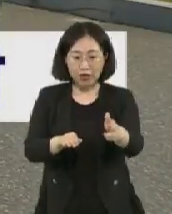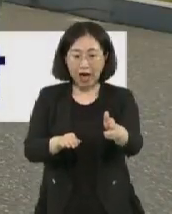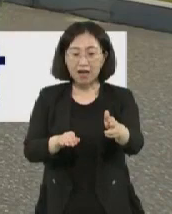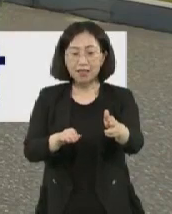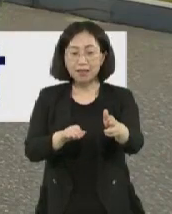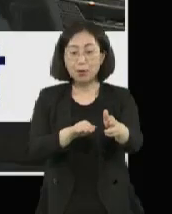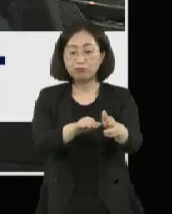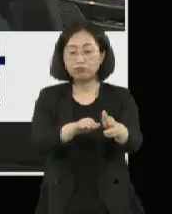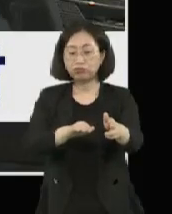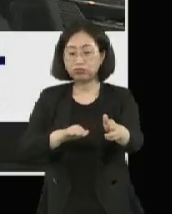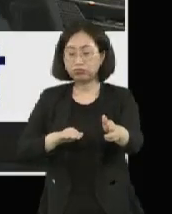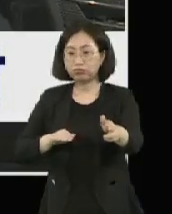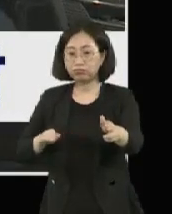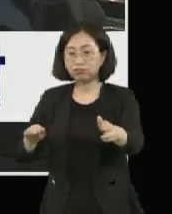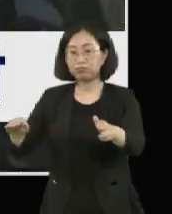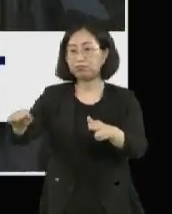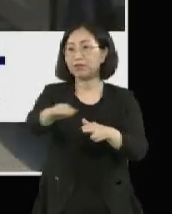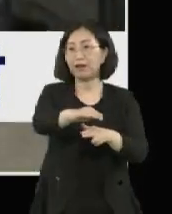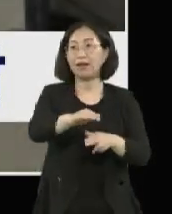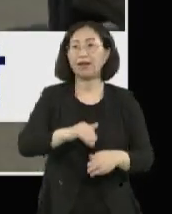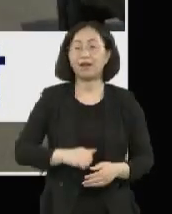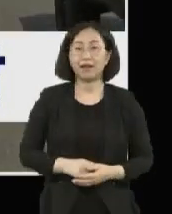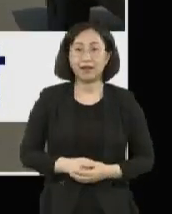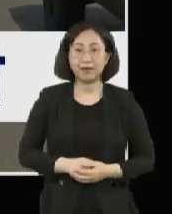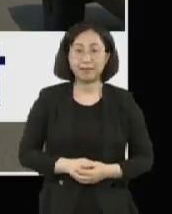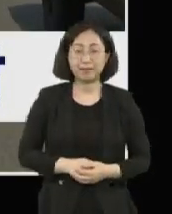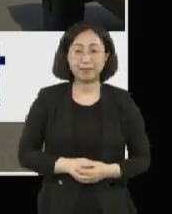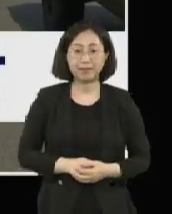만나면 흥미등을 인식해 알아서 피해갑니다.